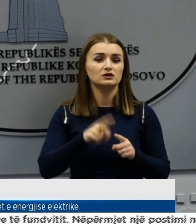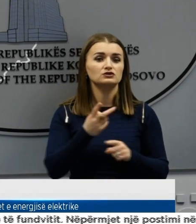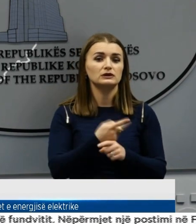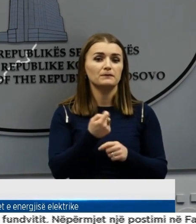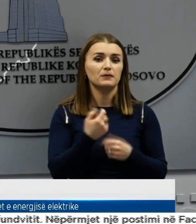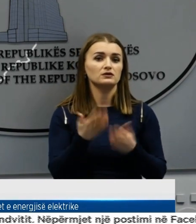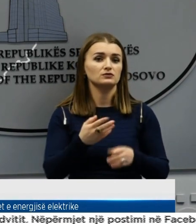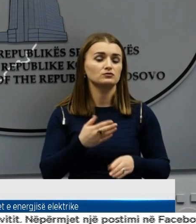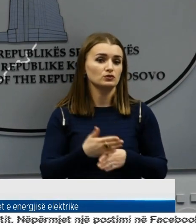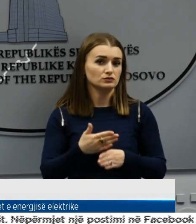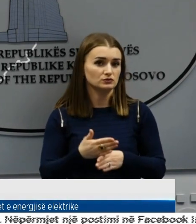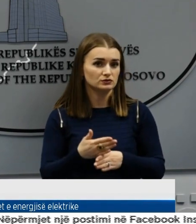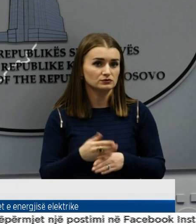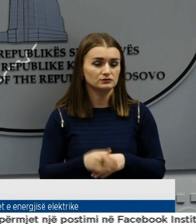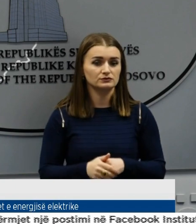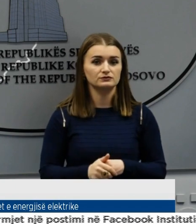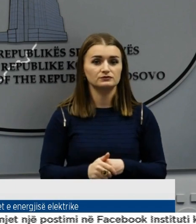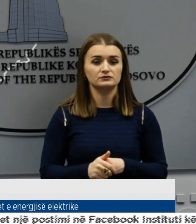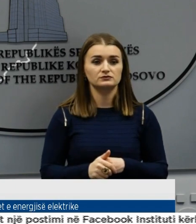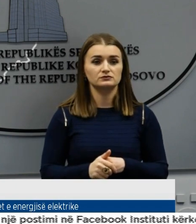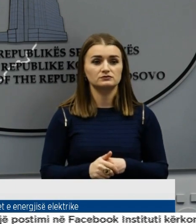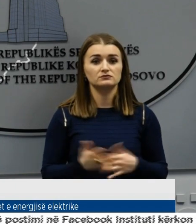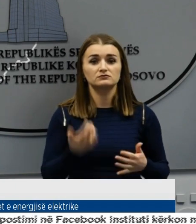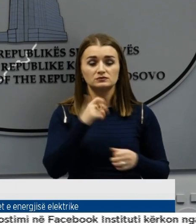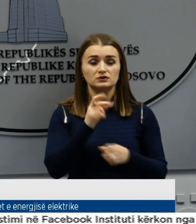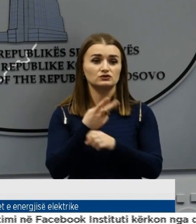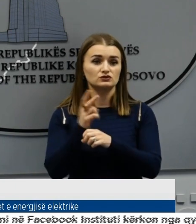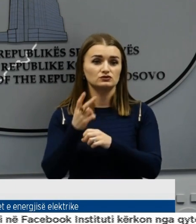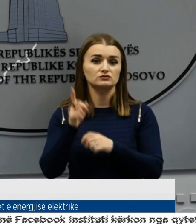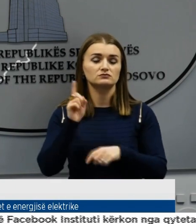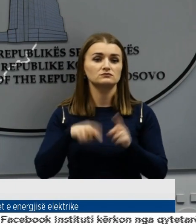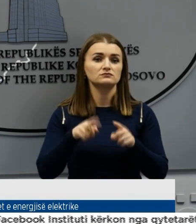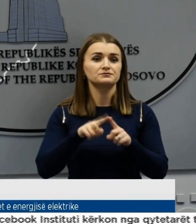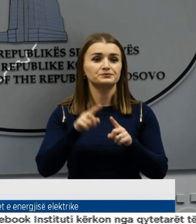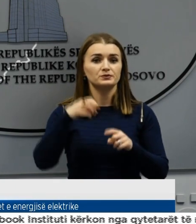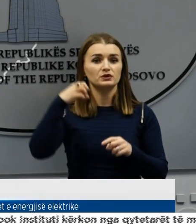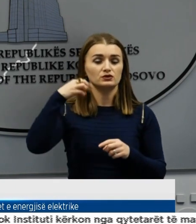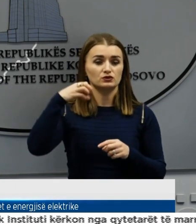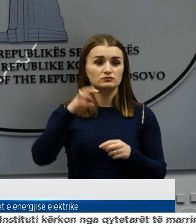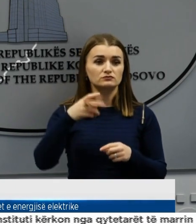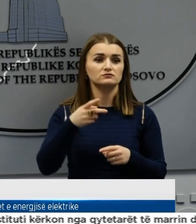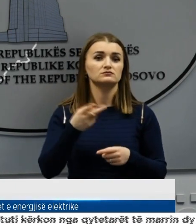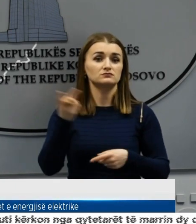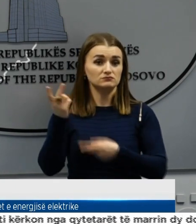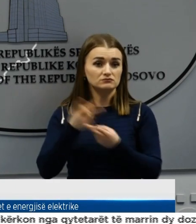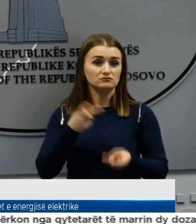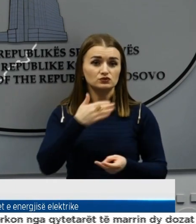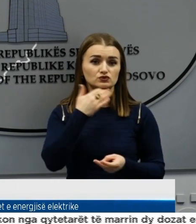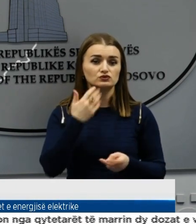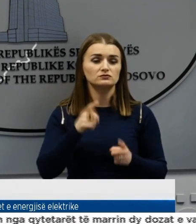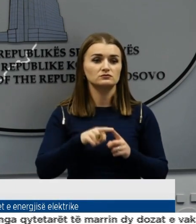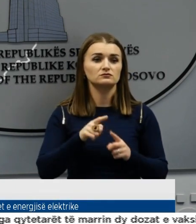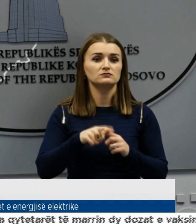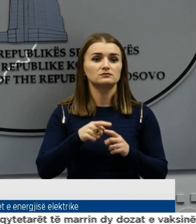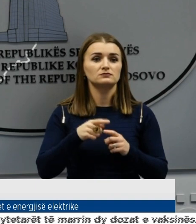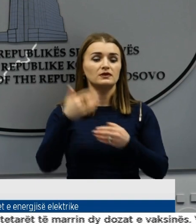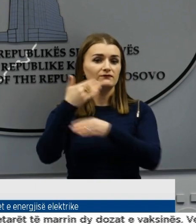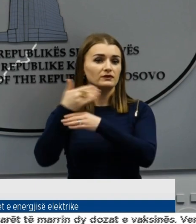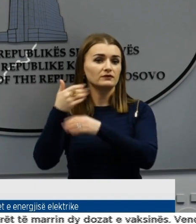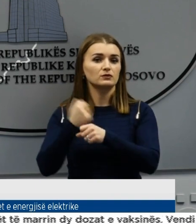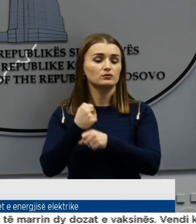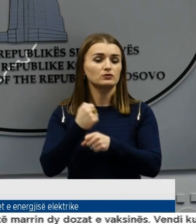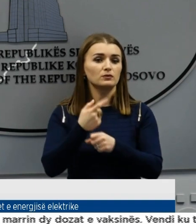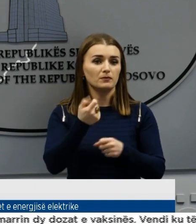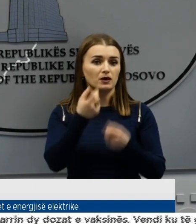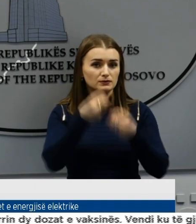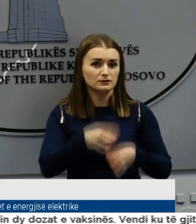Njëkohësisht, por derisa në vende tjera çmimi i importit po i godet biznesit, ne jemi duke mbuluar çmimin, rrezikun e këtyre çmimeve, duke